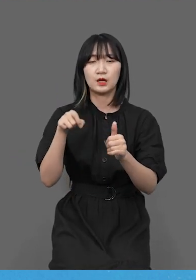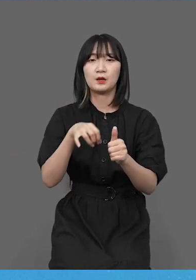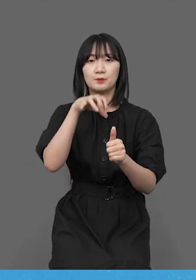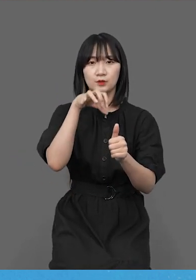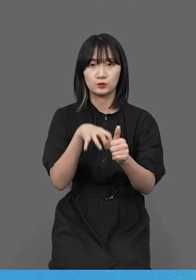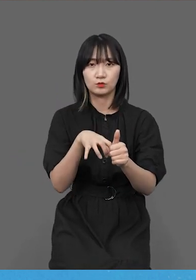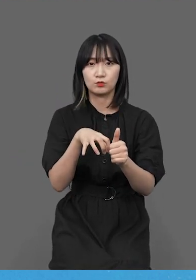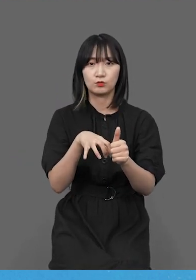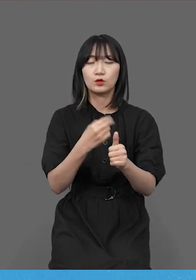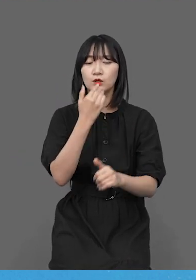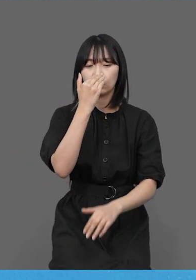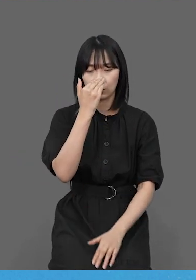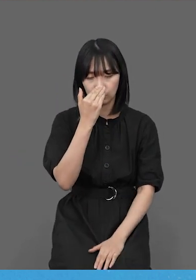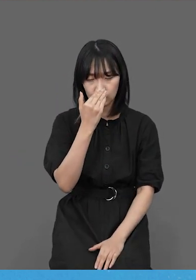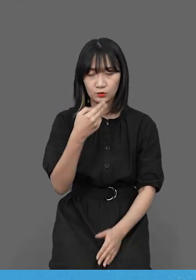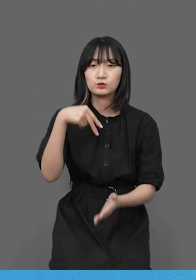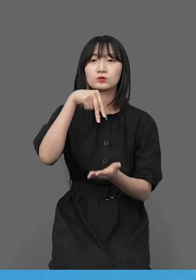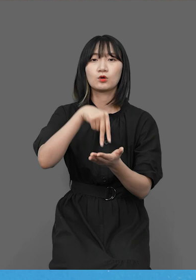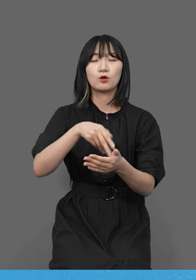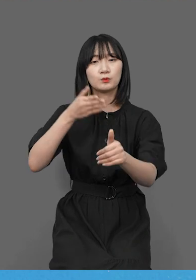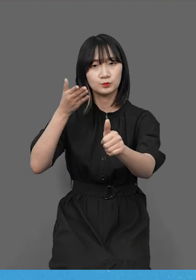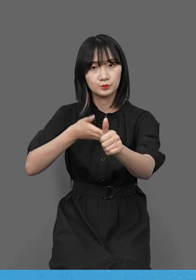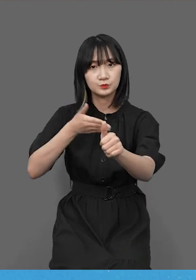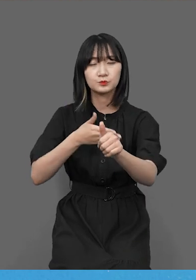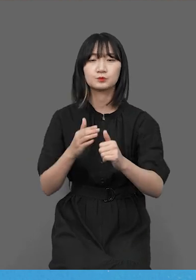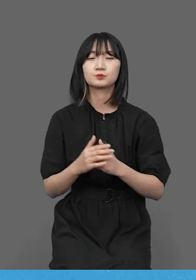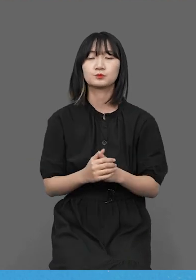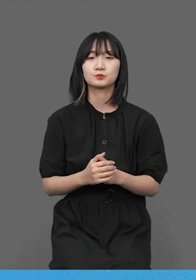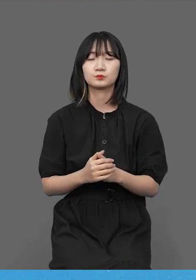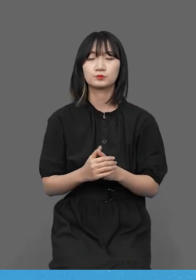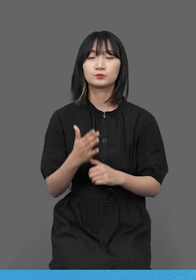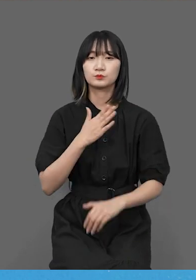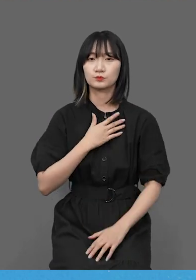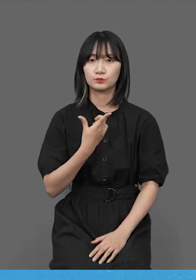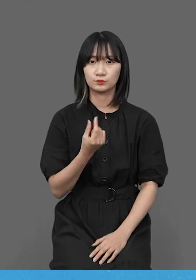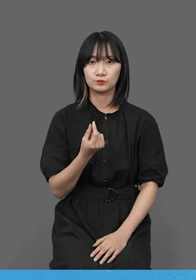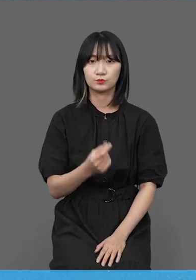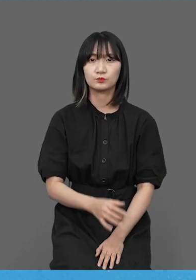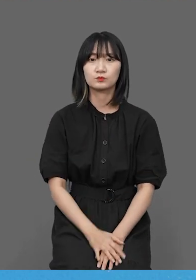앞에 정말 겸손하게 서보시길 바랍니다. 그래서 저도